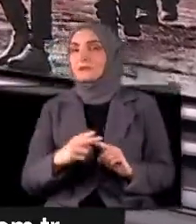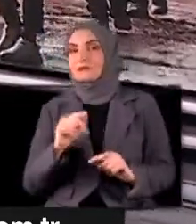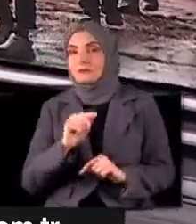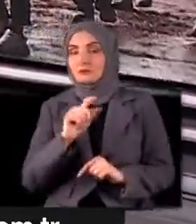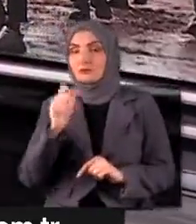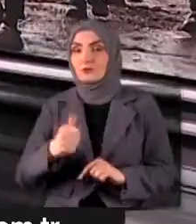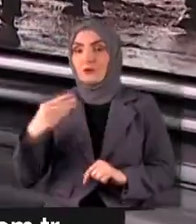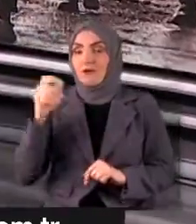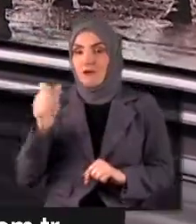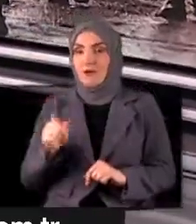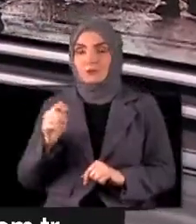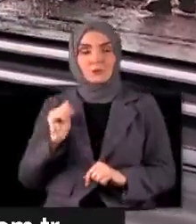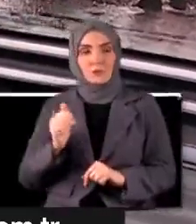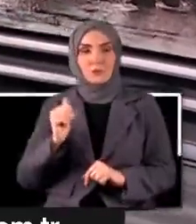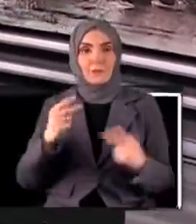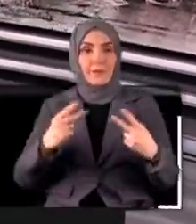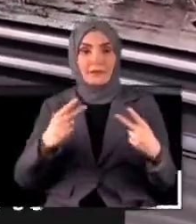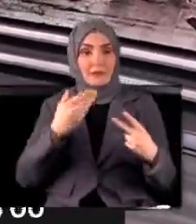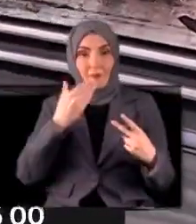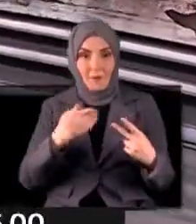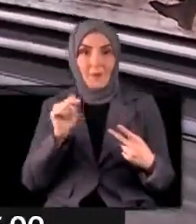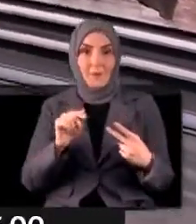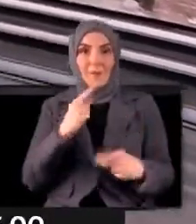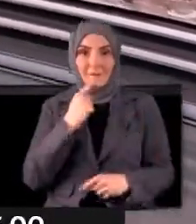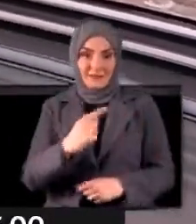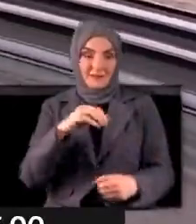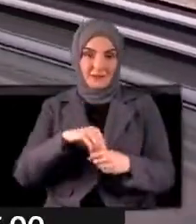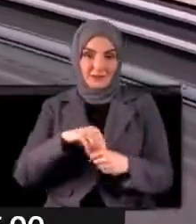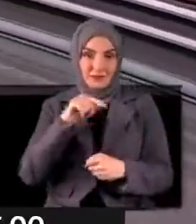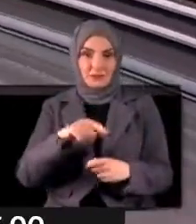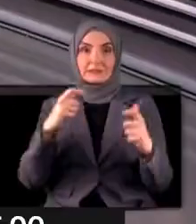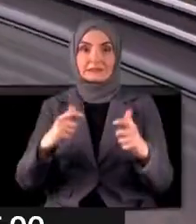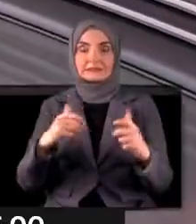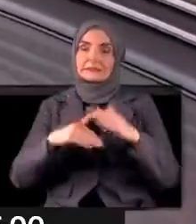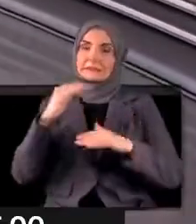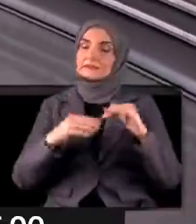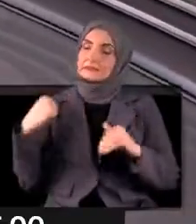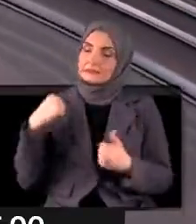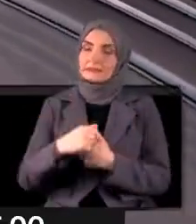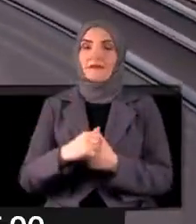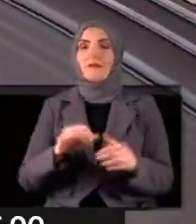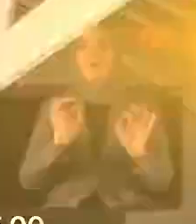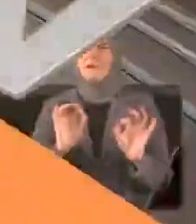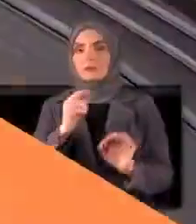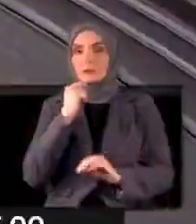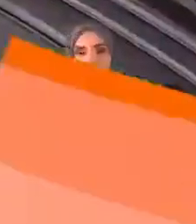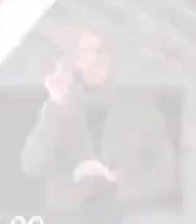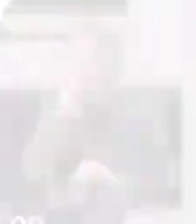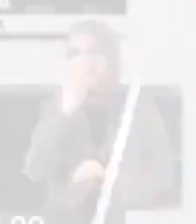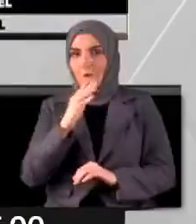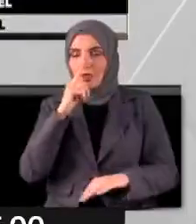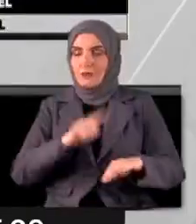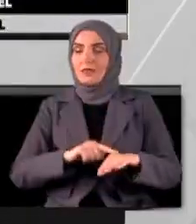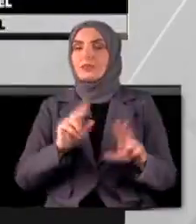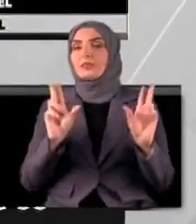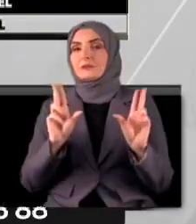bunun mesajını veriyor. Bir yılda kentlerimizi yeniden inşa edeceğiz diyor. Şüphemiz yok, inancımız tam. İstersek